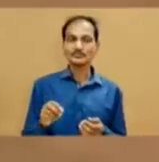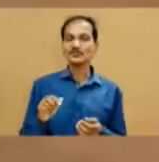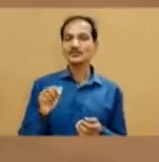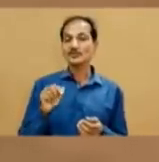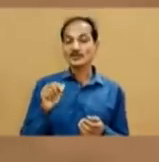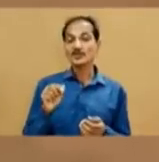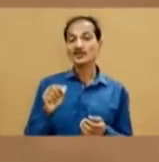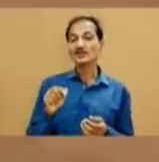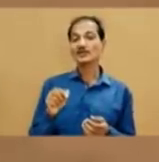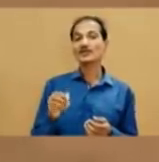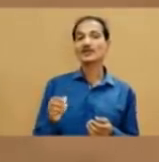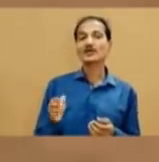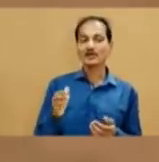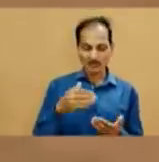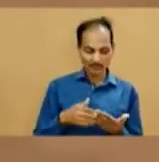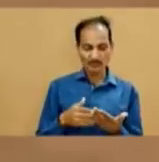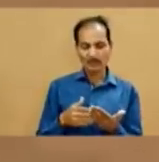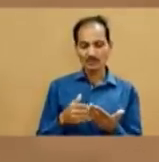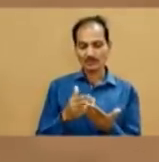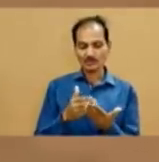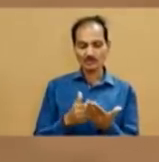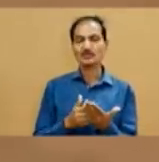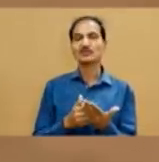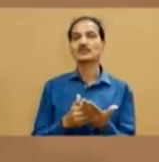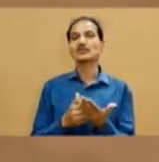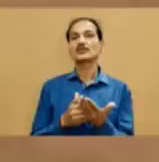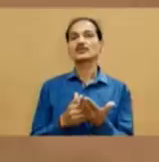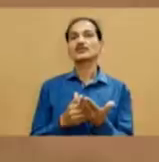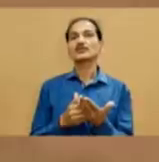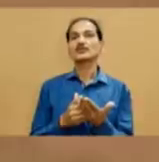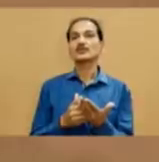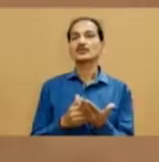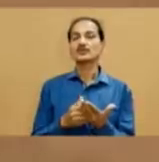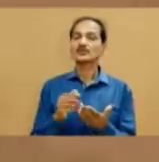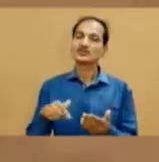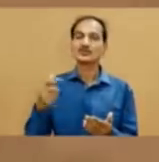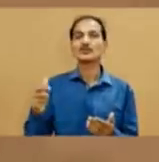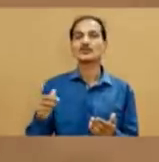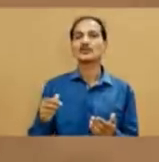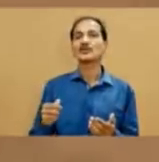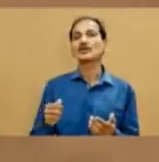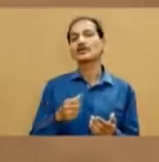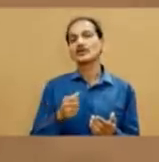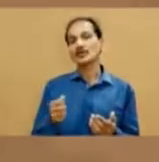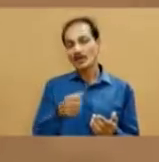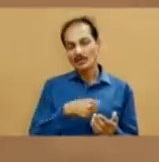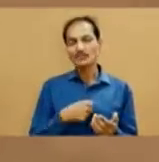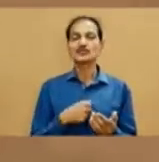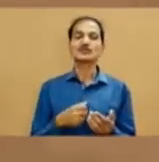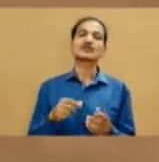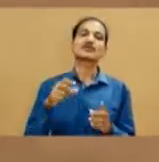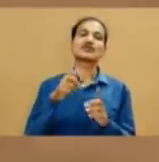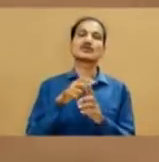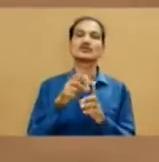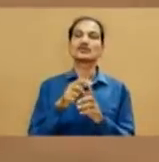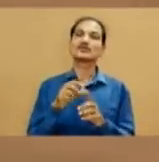ଏଇଟା ହେଲା ଆମର ଗୋଟେ PDS କଥାଟା। ତାପରେ ଆମେ ଏଇ ଆମର ବିଭାଗ ଯେଉଁ ଅଛି ସେଇଟା ଅନ୍ୟ ଏସେନ୍ସିଆଲ୍ ଆଇଟମ୍ସ ବି